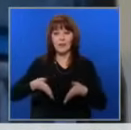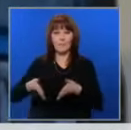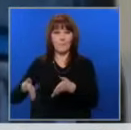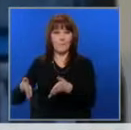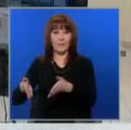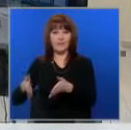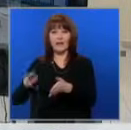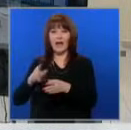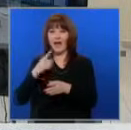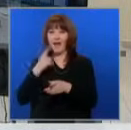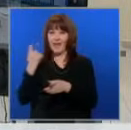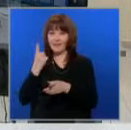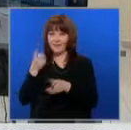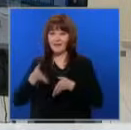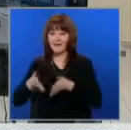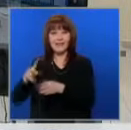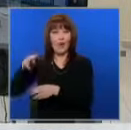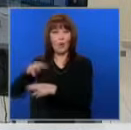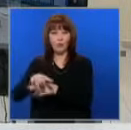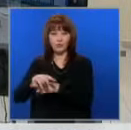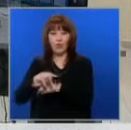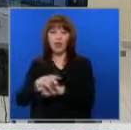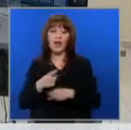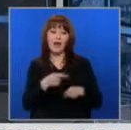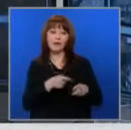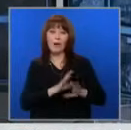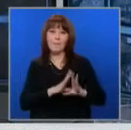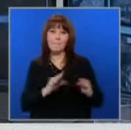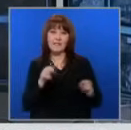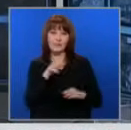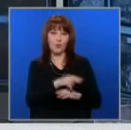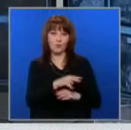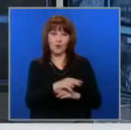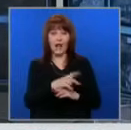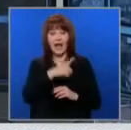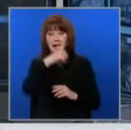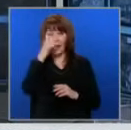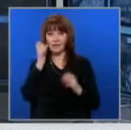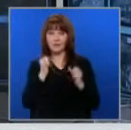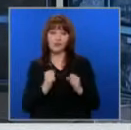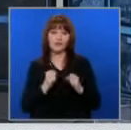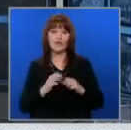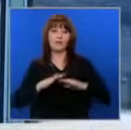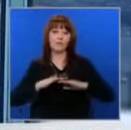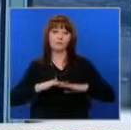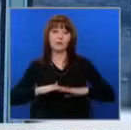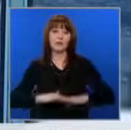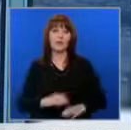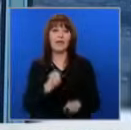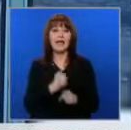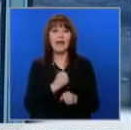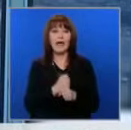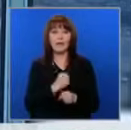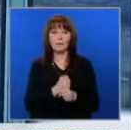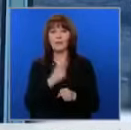без граничен контрол и такива, които ще преминават през гранична проверка. Очаква се през летния сезон това да облекчи сериозно работата на черноморските